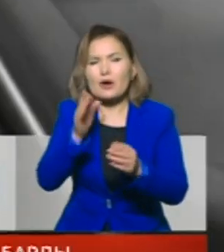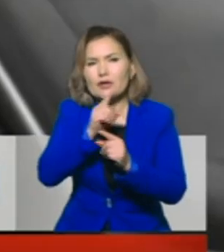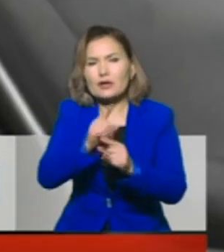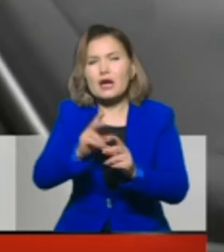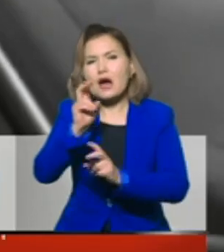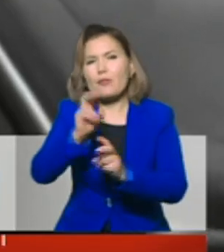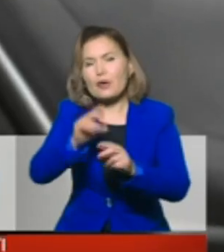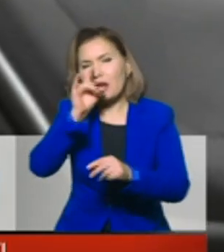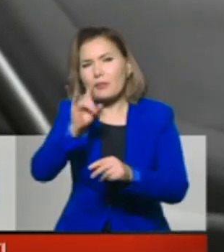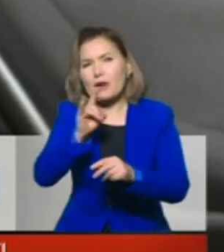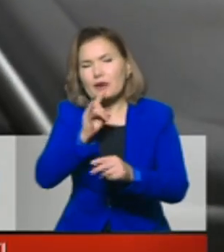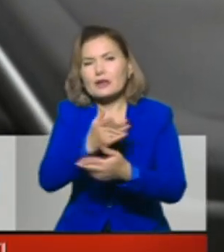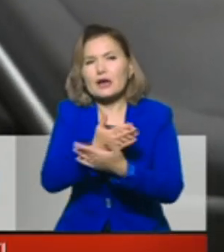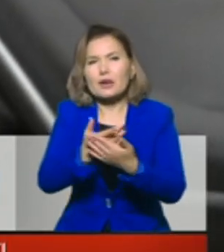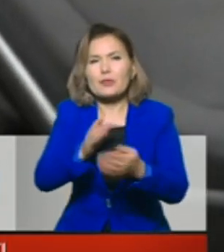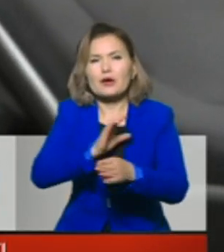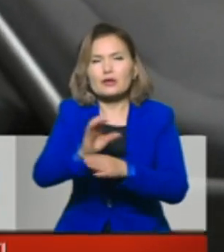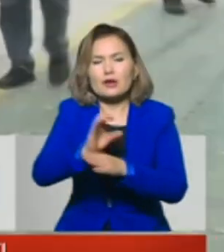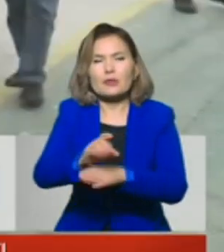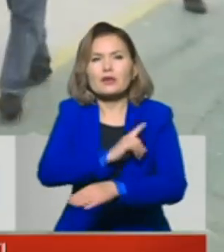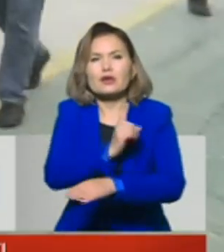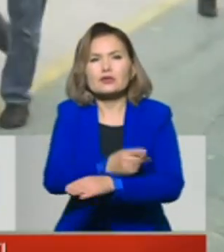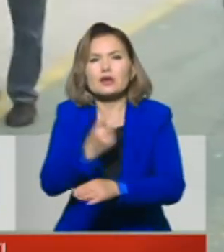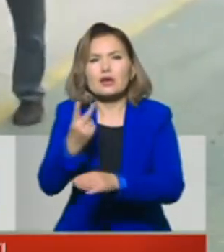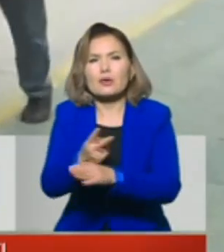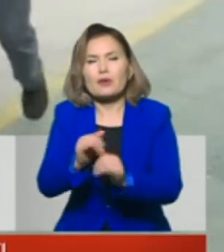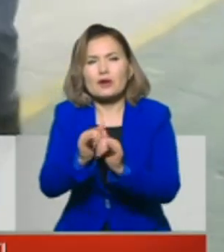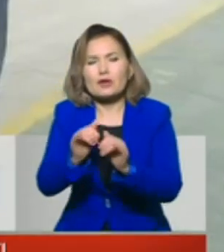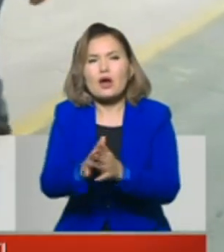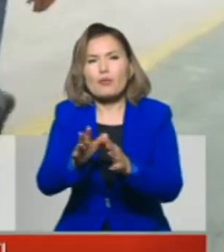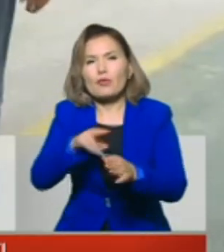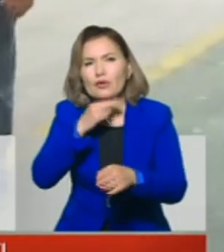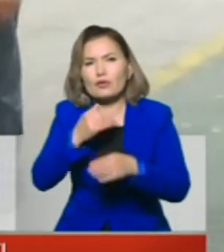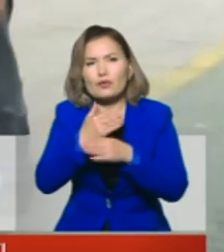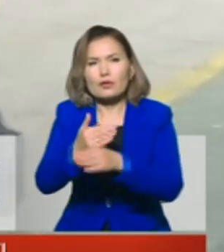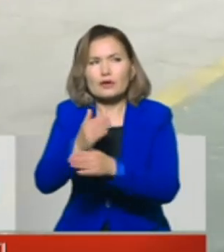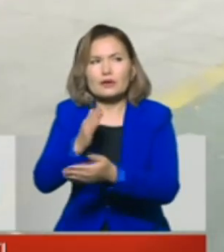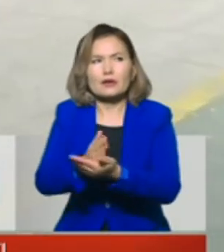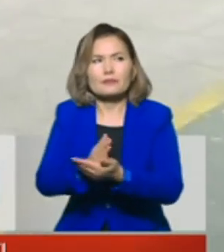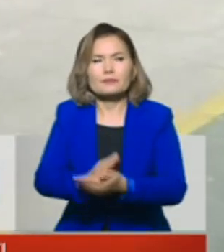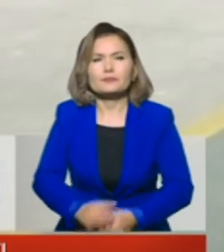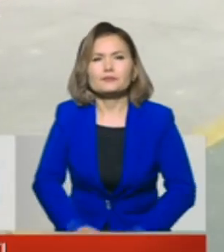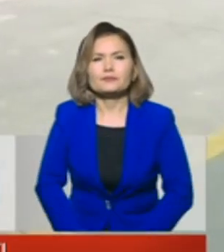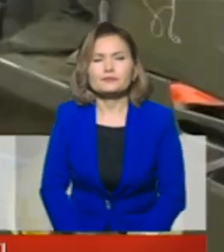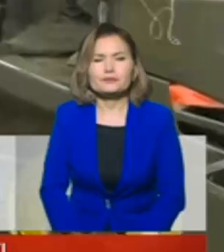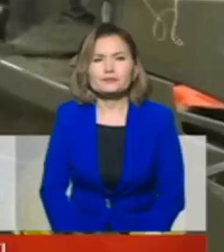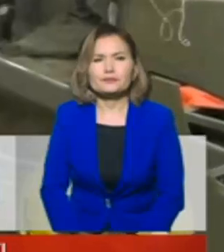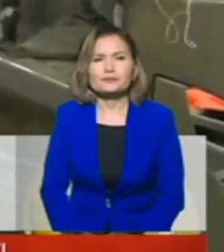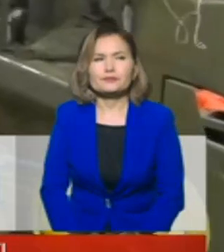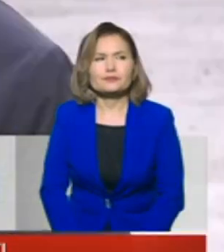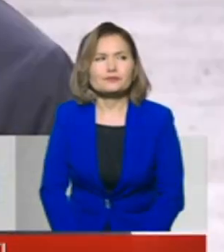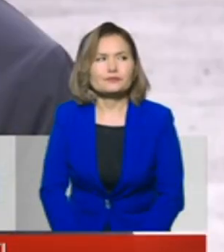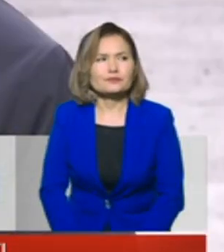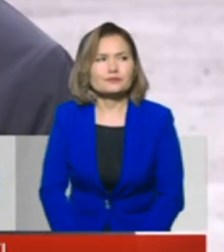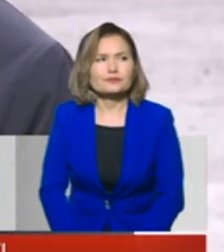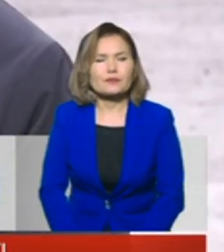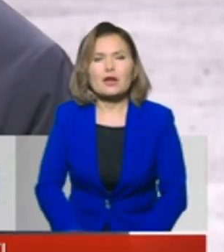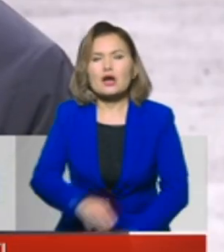уақытта зауыт отандық өнімнің бәсекеге қабілеттілігін арттыруға айтарлықтай үлес қосып келеді. Алып